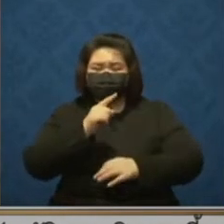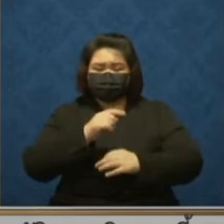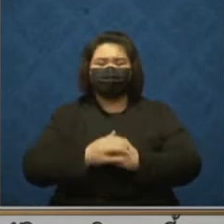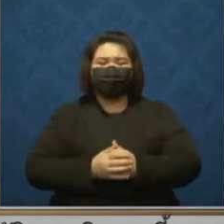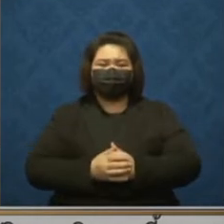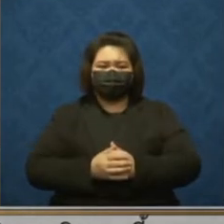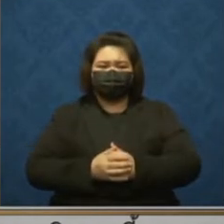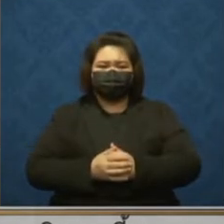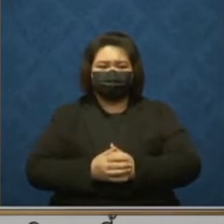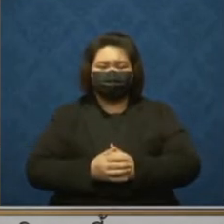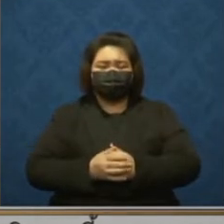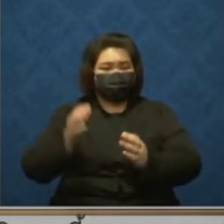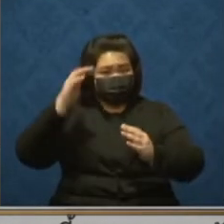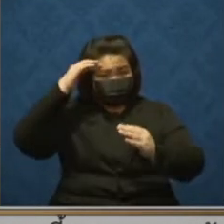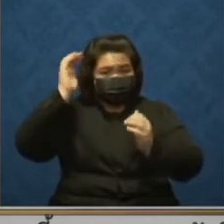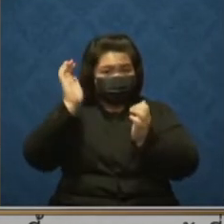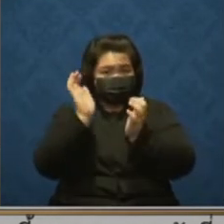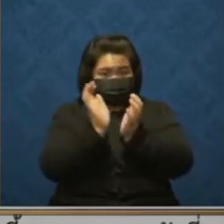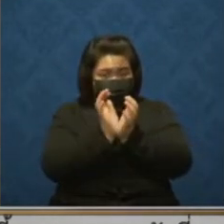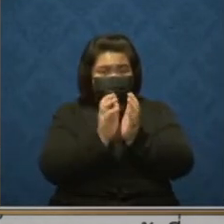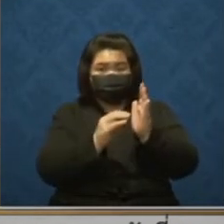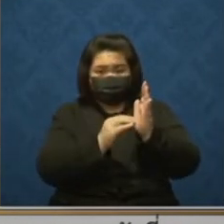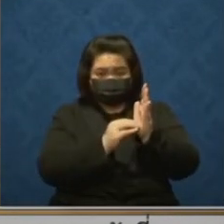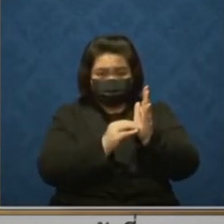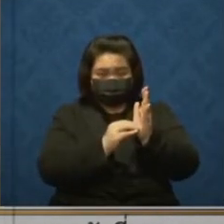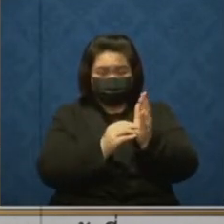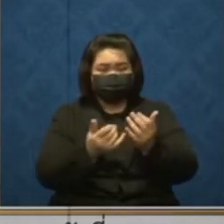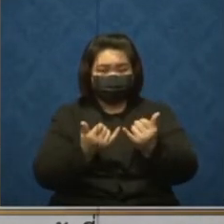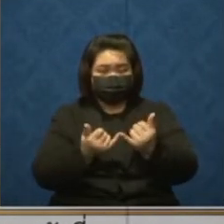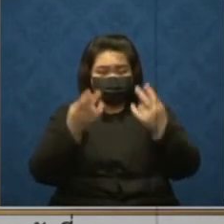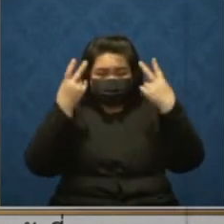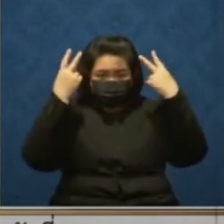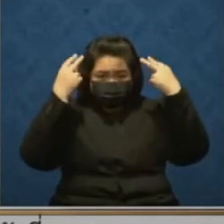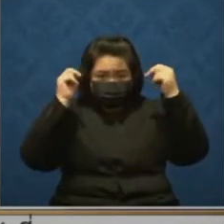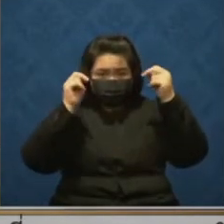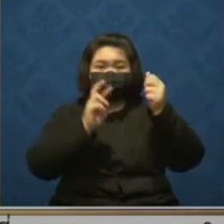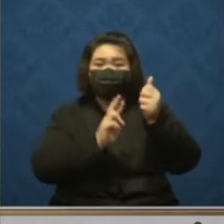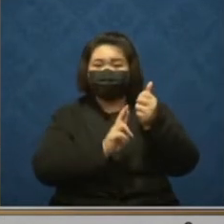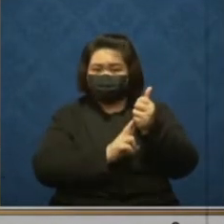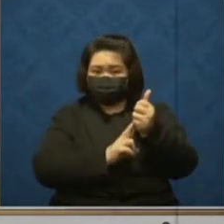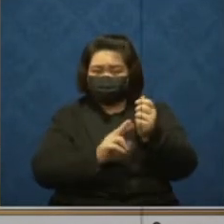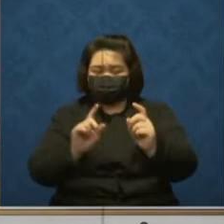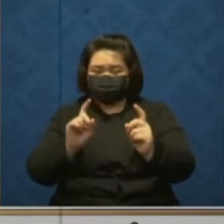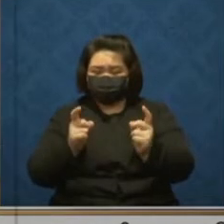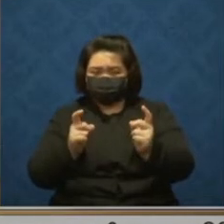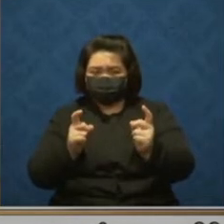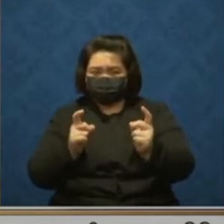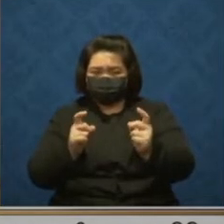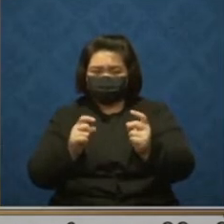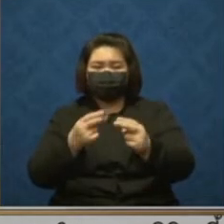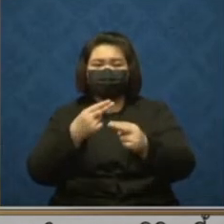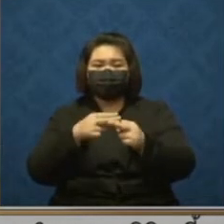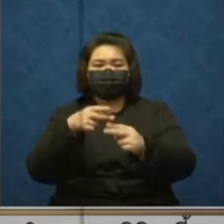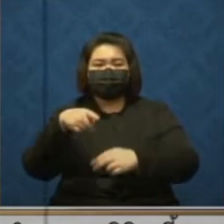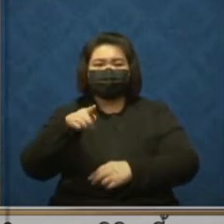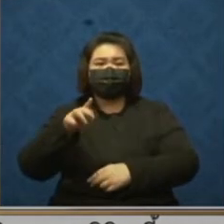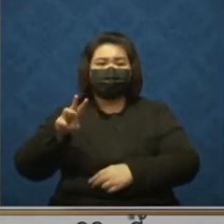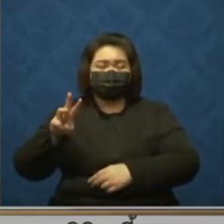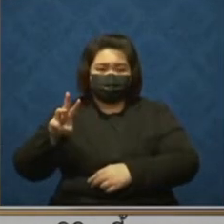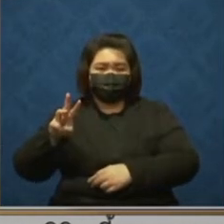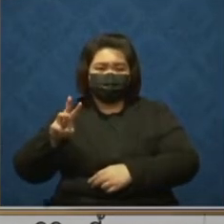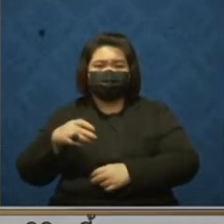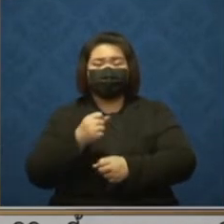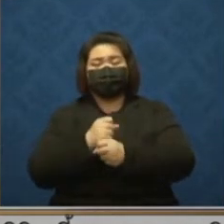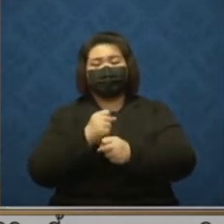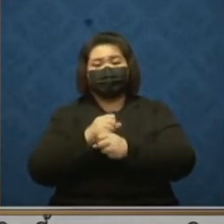การตำรวจสันติบาลตามที่รองนายกรัฐมนตรีในวงเล็บพลเอกประวิทย์วงษ์สุวรรณเป็น